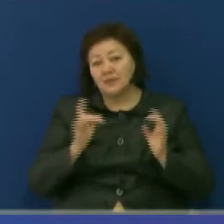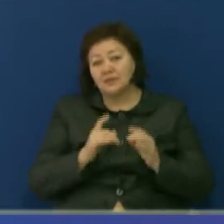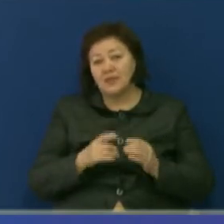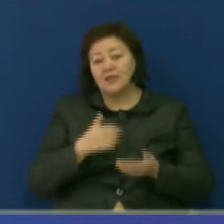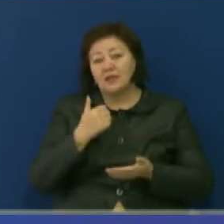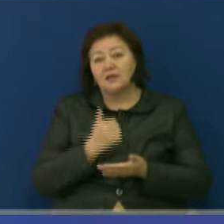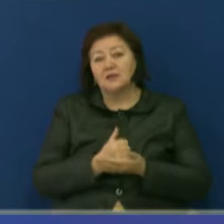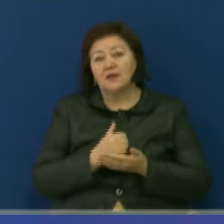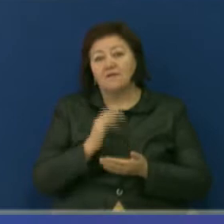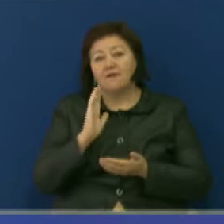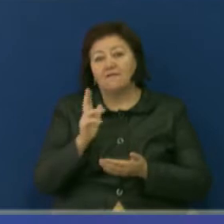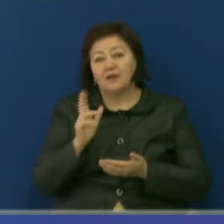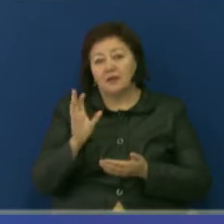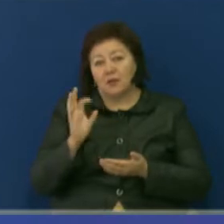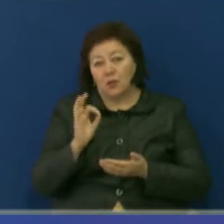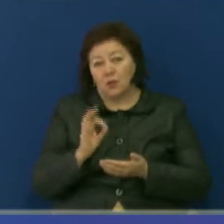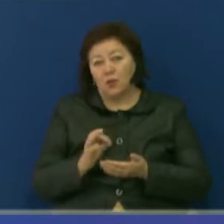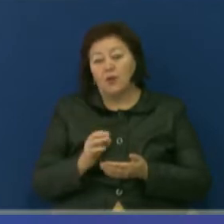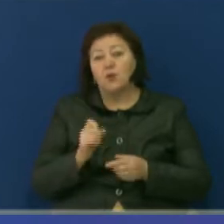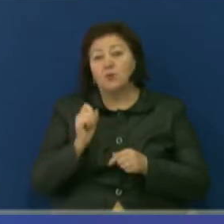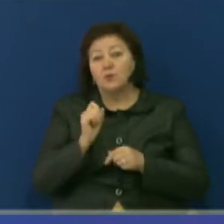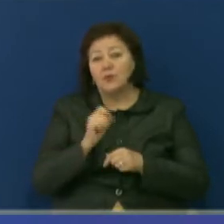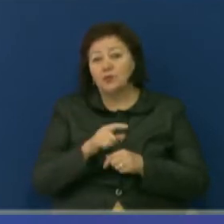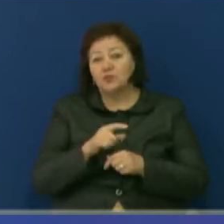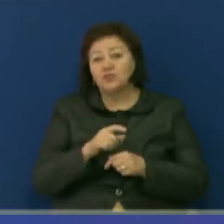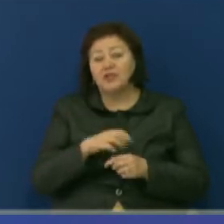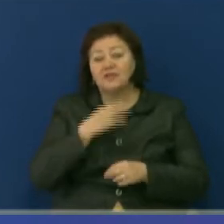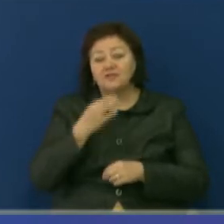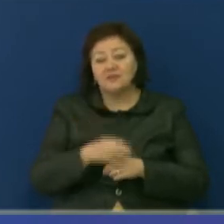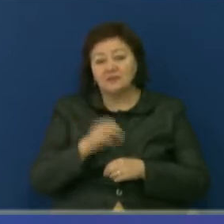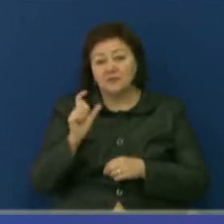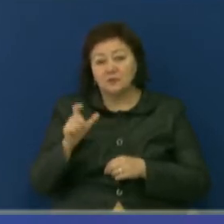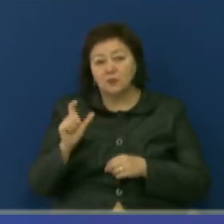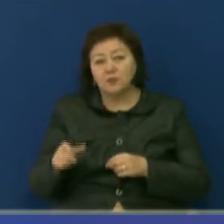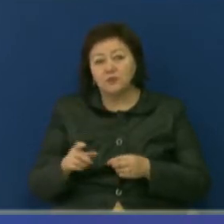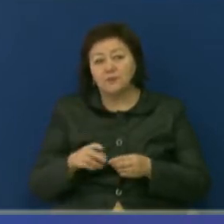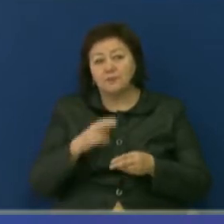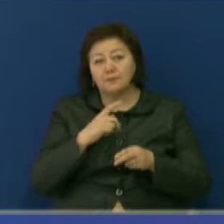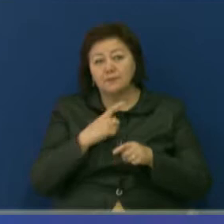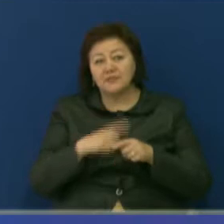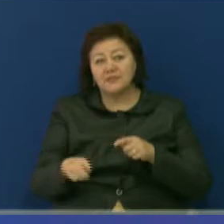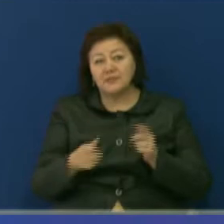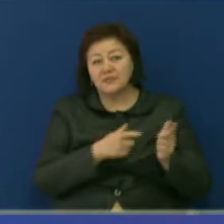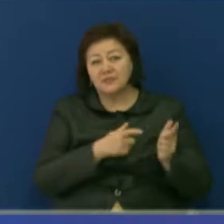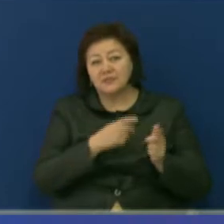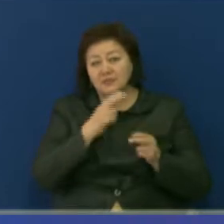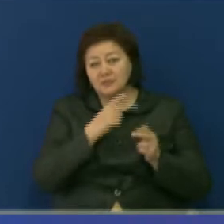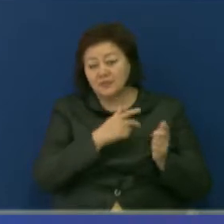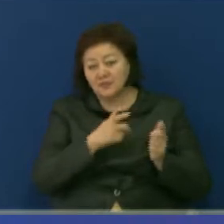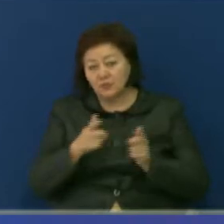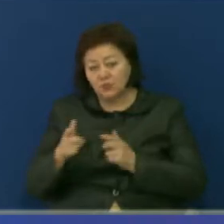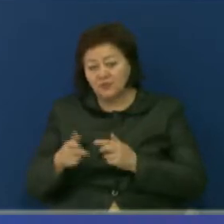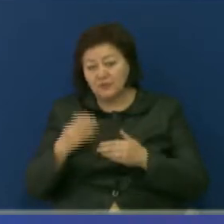Ахметов жауапты тұлғаларға осындай тапсырма берді. Аймақ басшысы жылу беру нысандарының келесі жылыту маусымына дайындығын тексеріп, кеңес